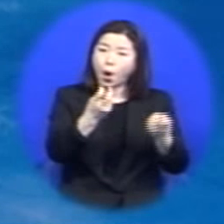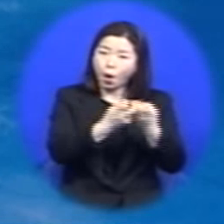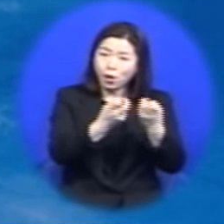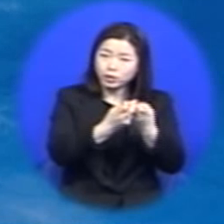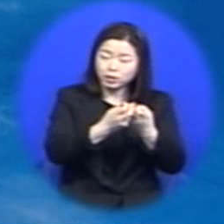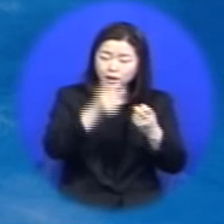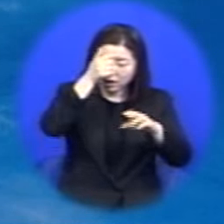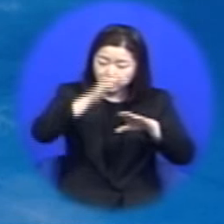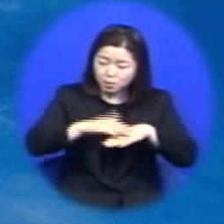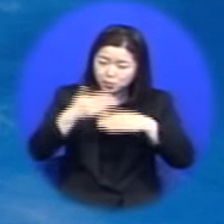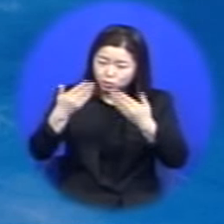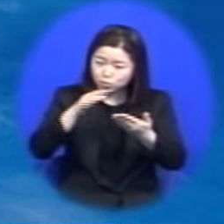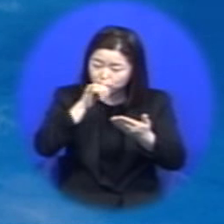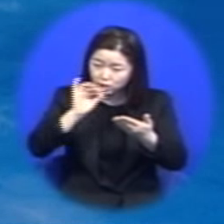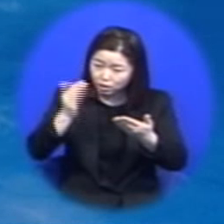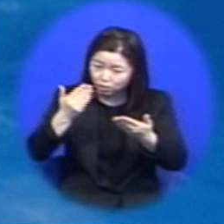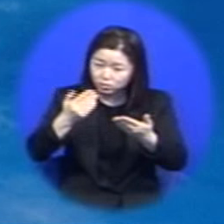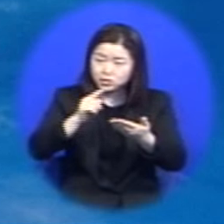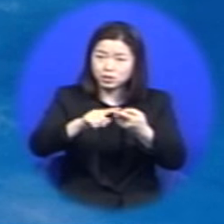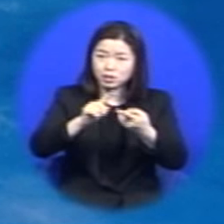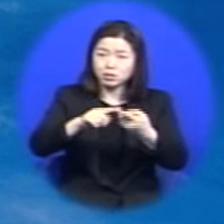되었는지를 정확히 알라는 것입니다.